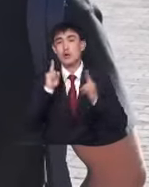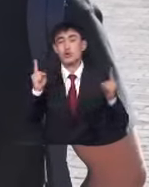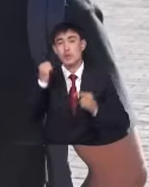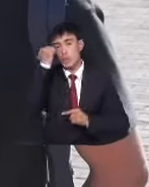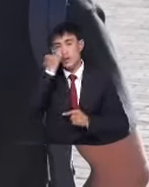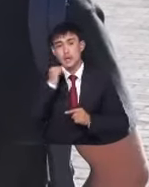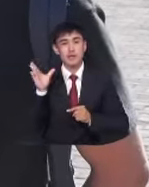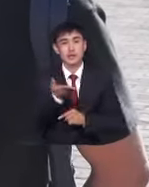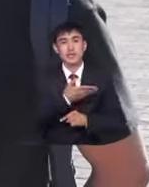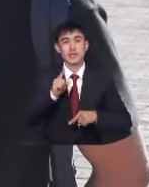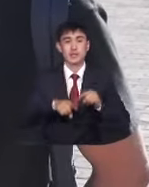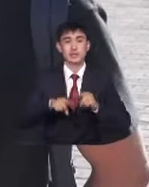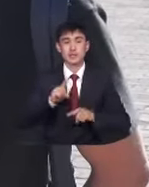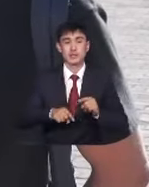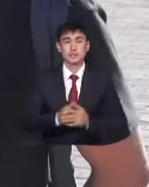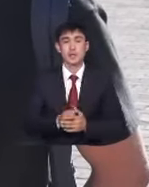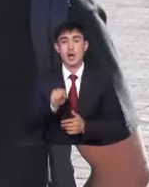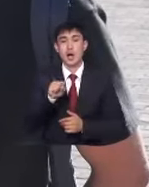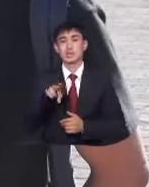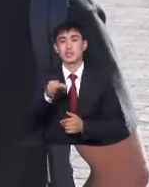благодарность от всех нас родителей